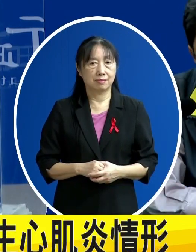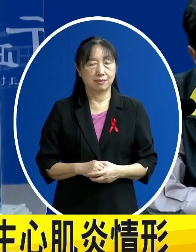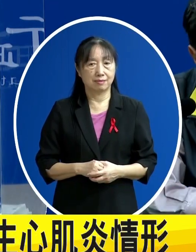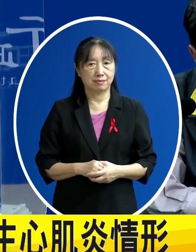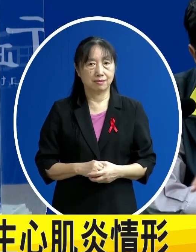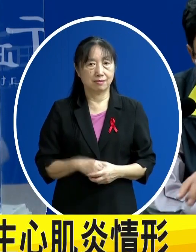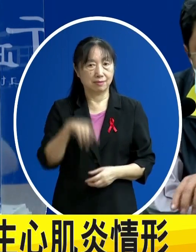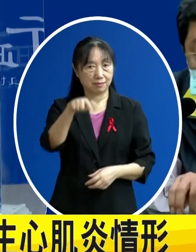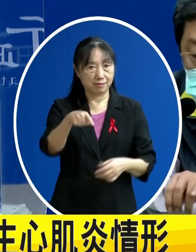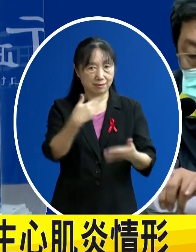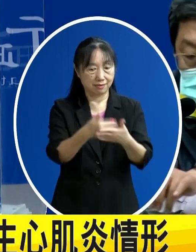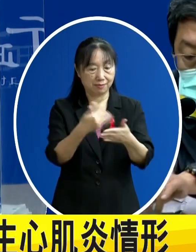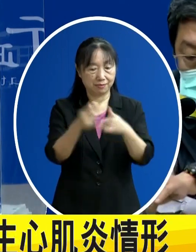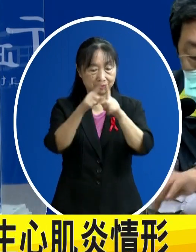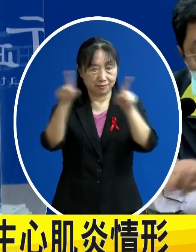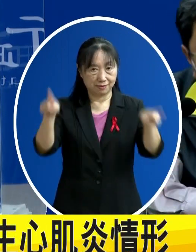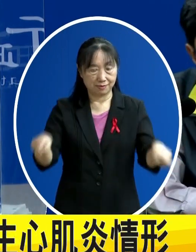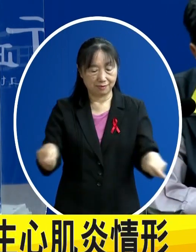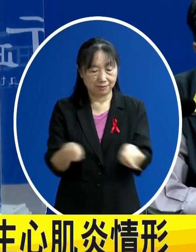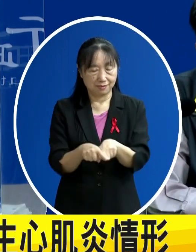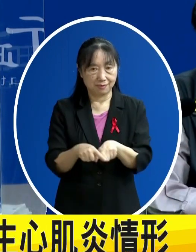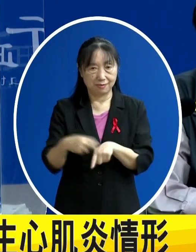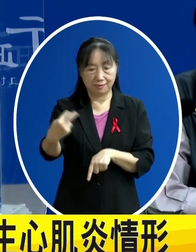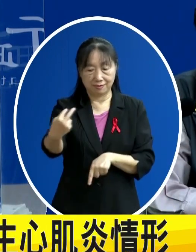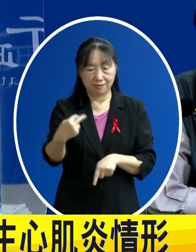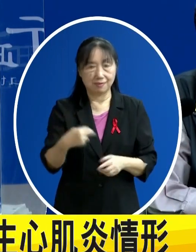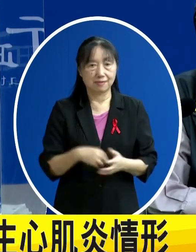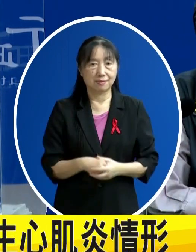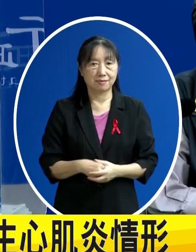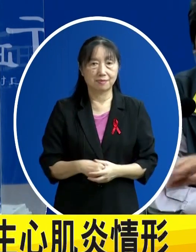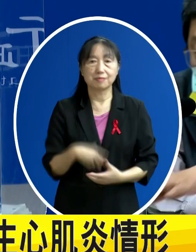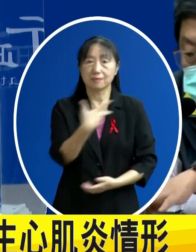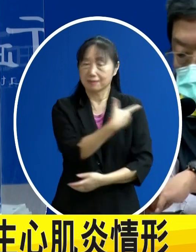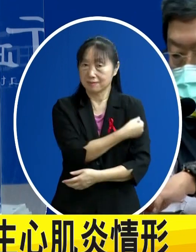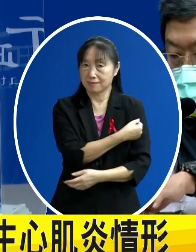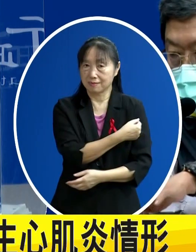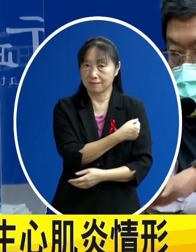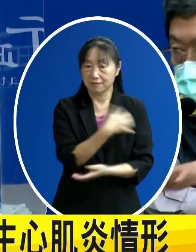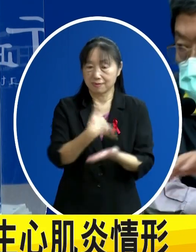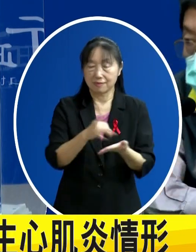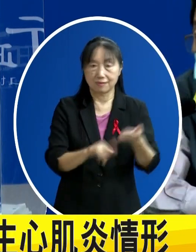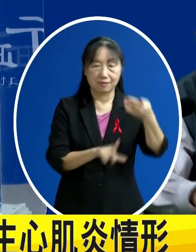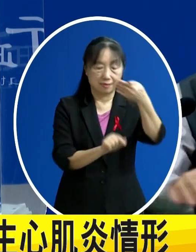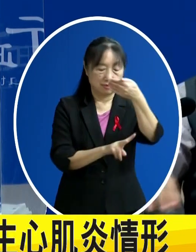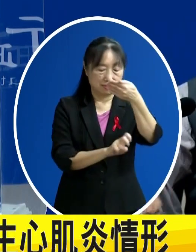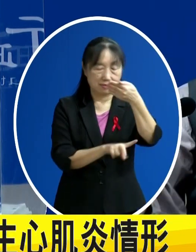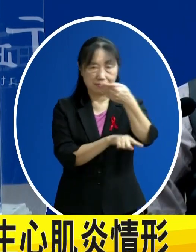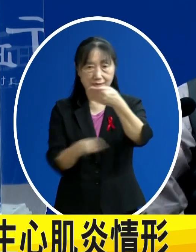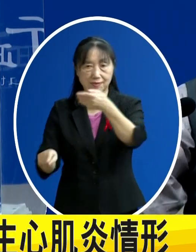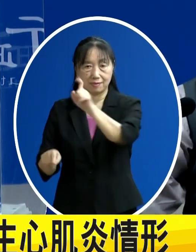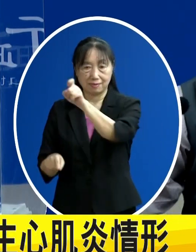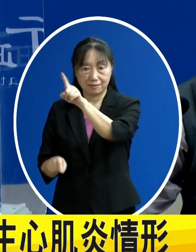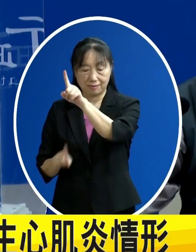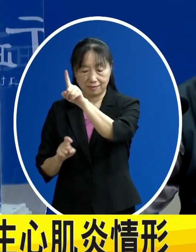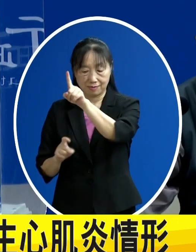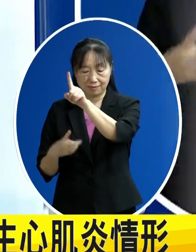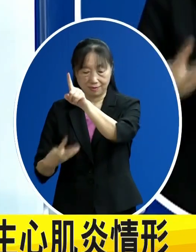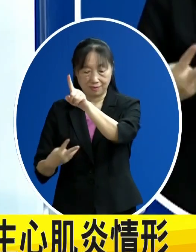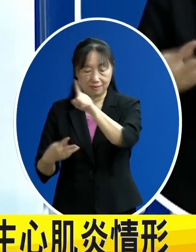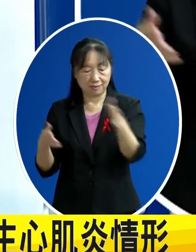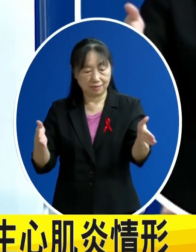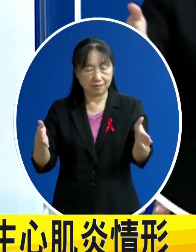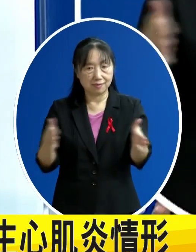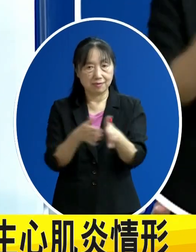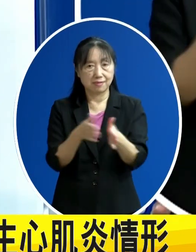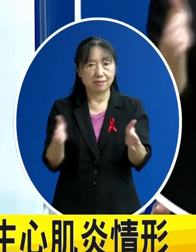那这张图呢，给大家看的是就是在接种，从统计9月22号到11月3号之间，